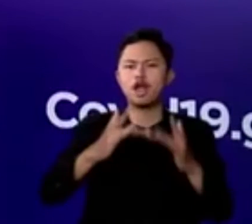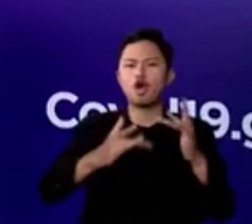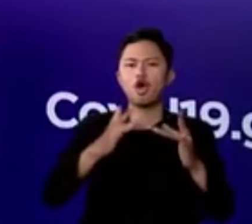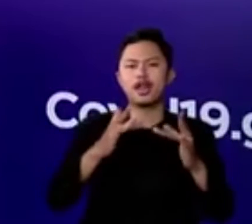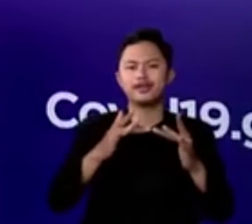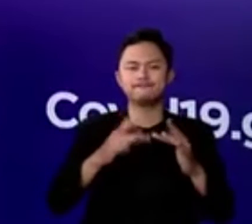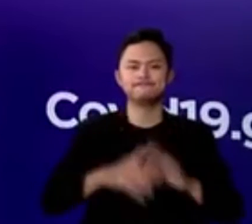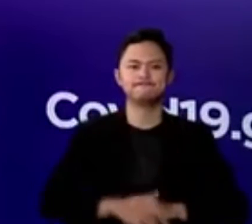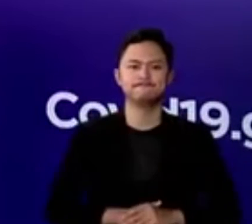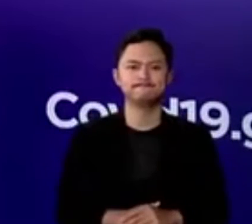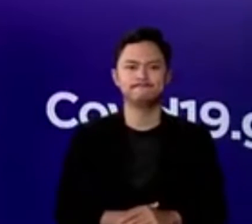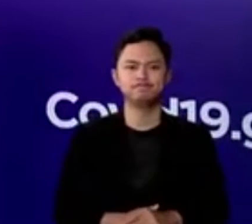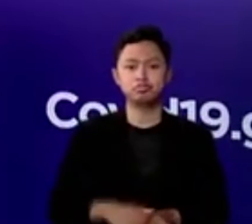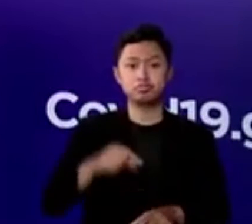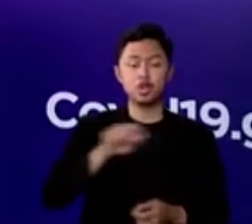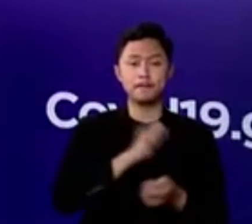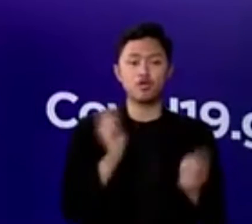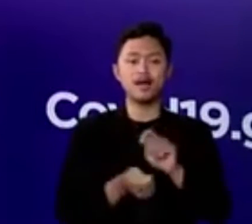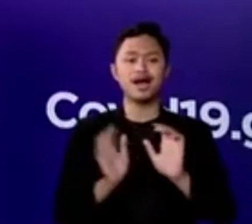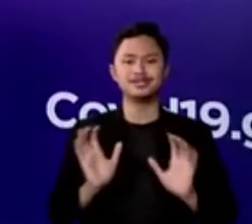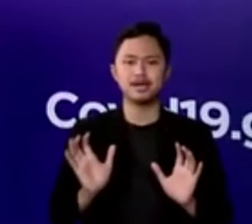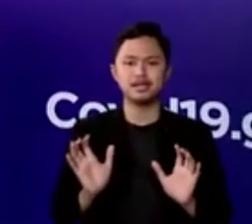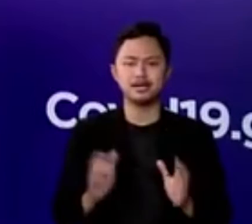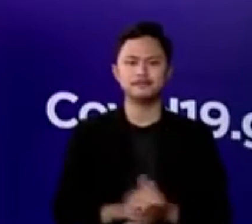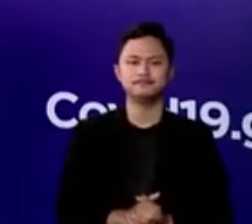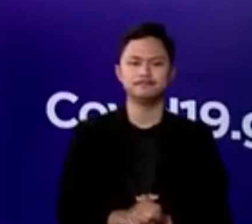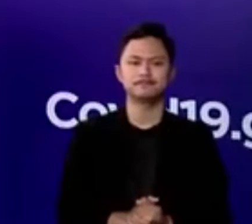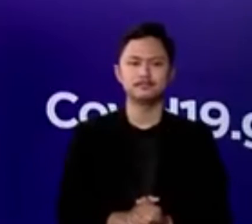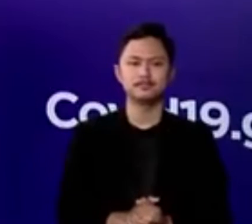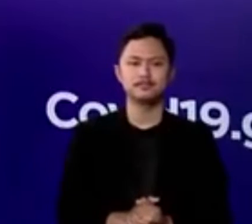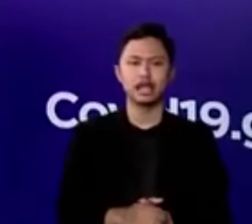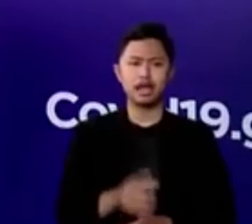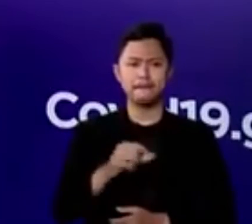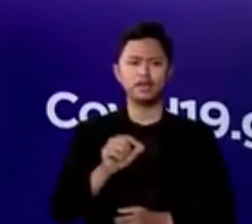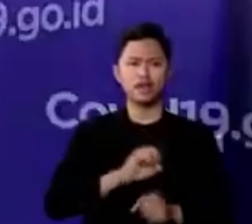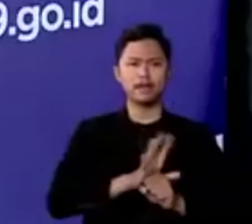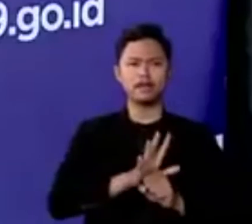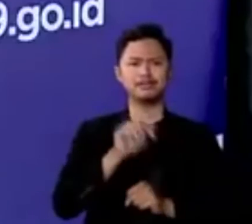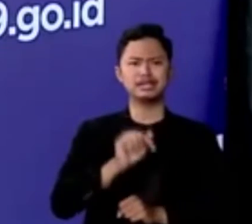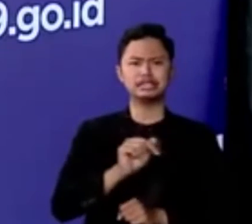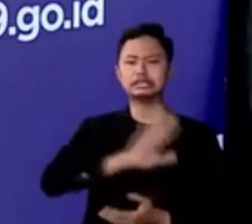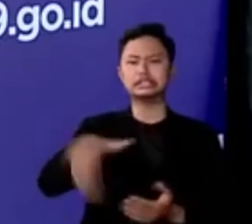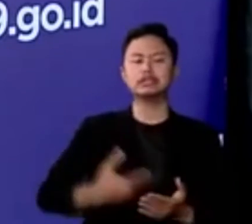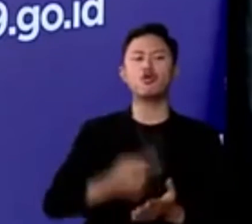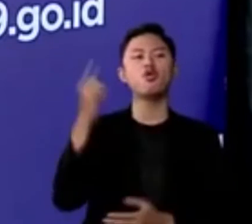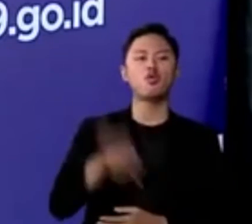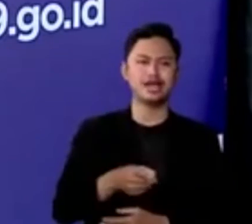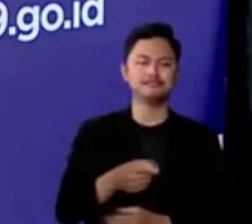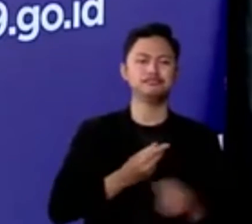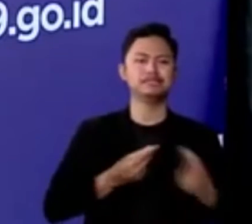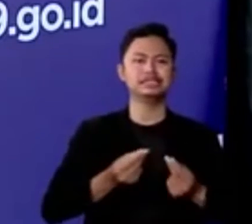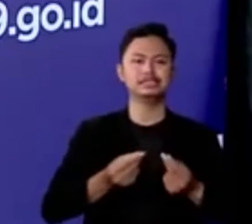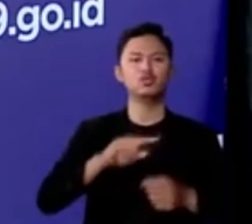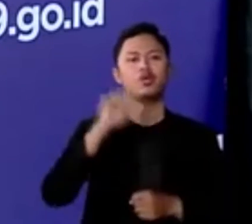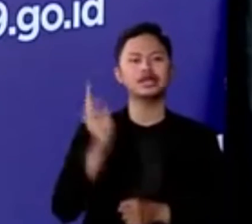gitu kan jadi memang banyak perubahan yang telah terjadi itu jadi emang pandem ini mengharuskan semua sektor industri